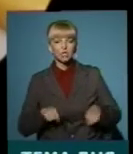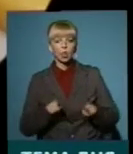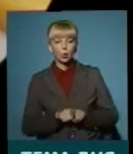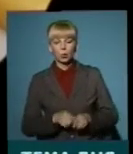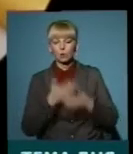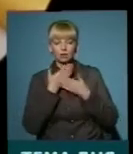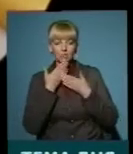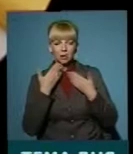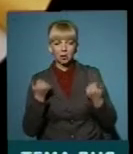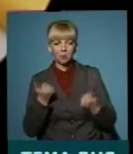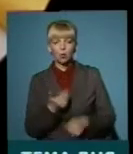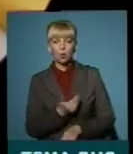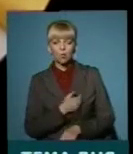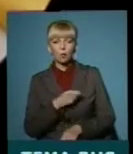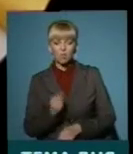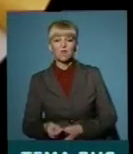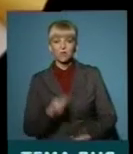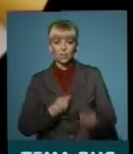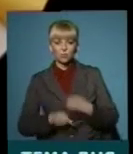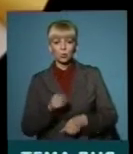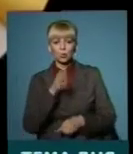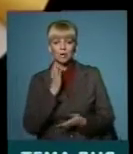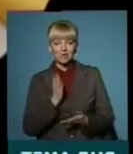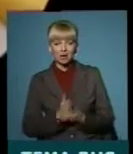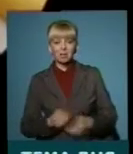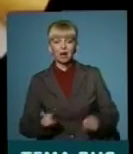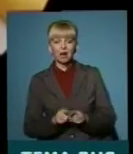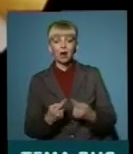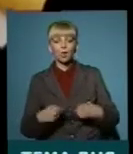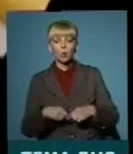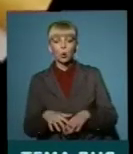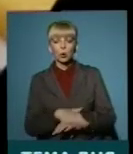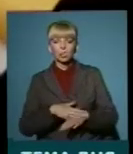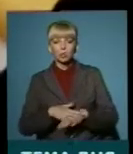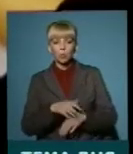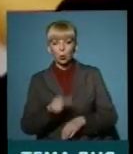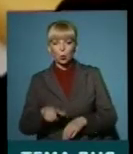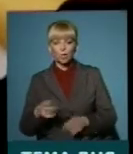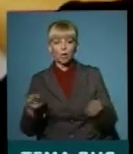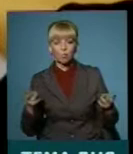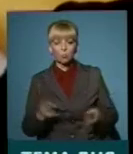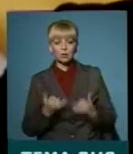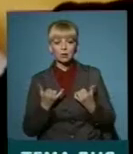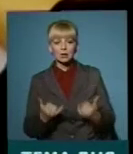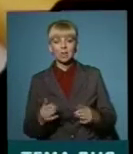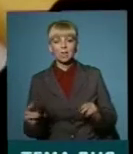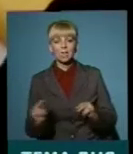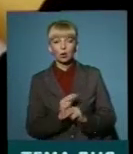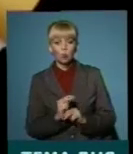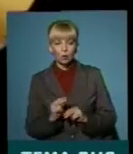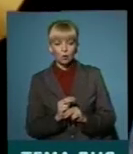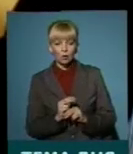немає. Ну, хотілося б вернулося в той час. Є така категорія населення людей, яка потребує зараз лікування,